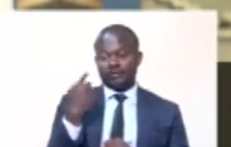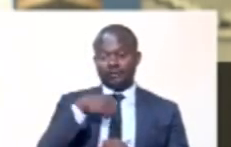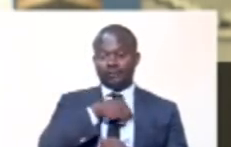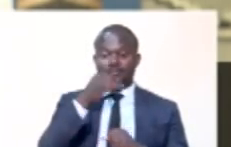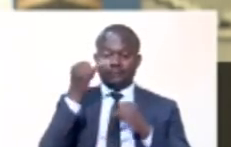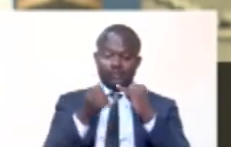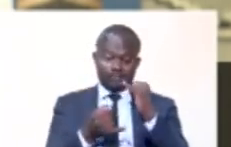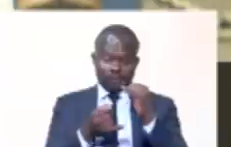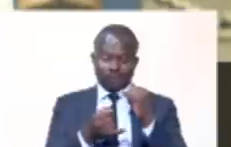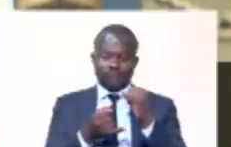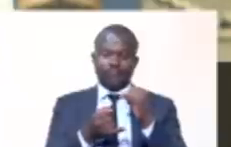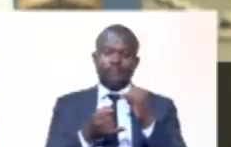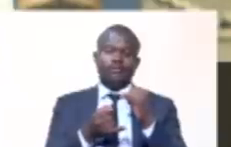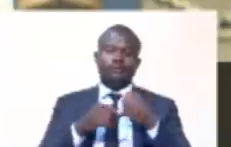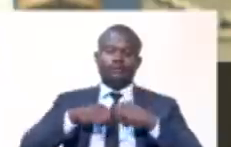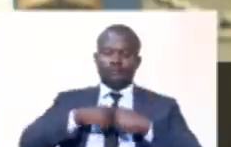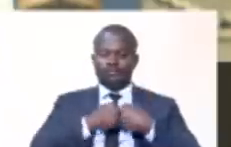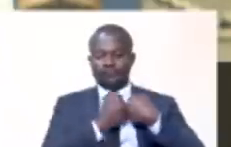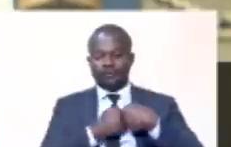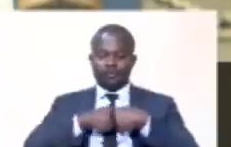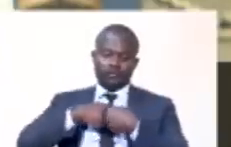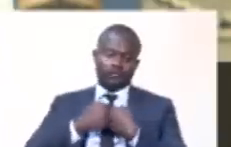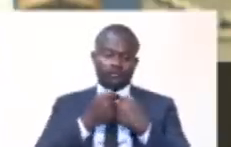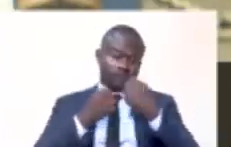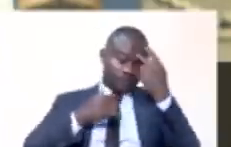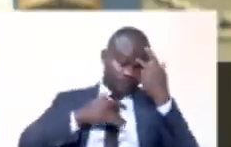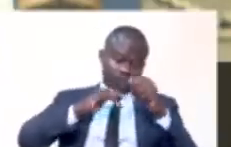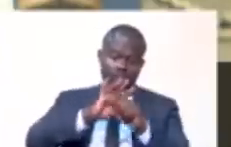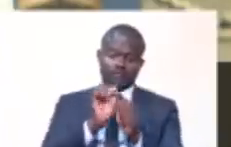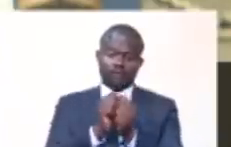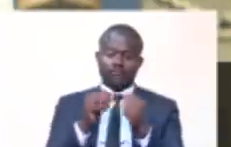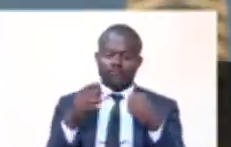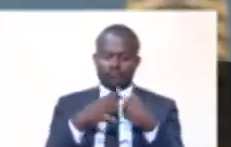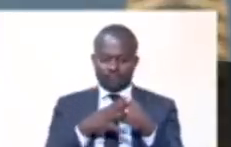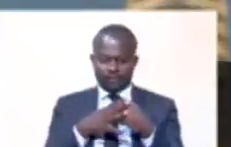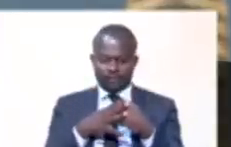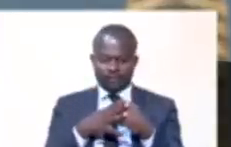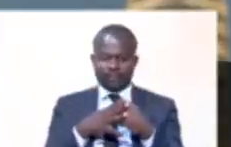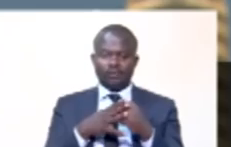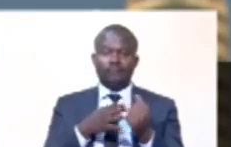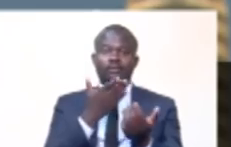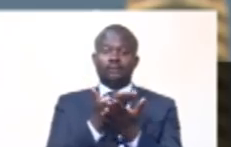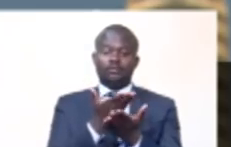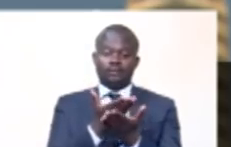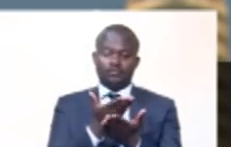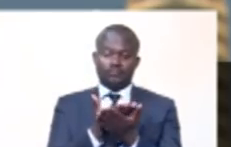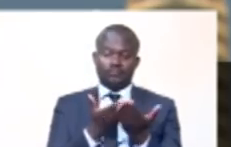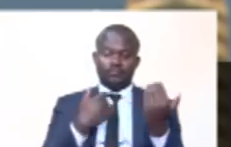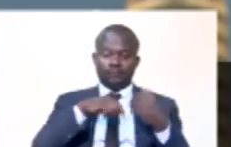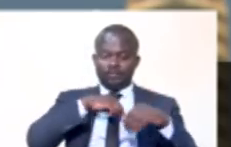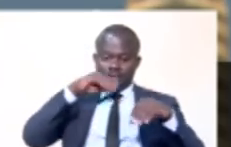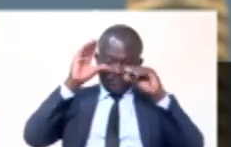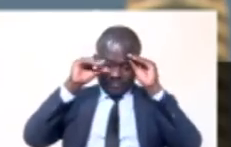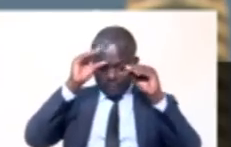dusoje duhanganye n'icyorezo cya COVID-19. Byadusabye kwiga